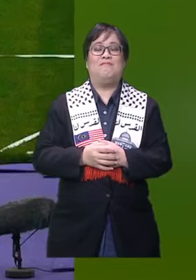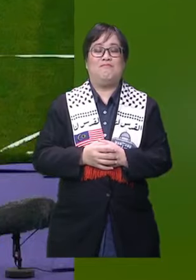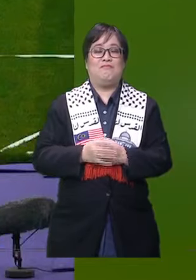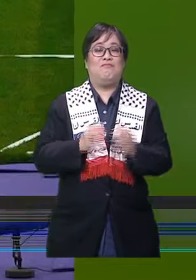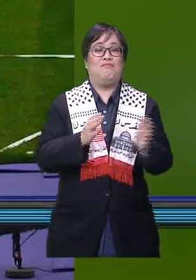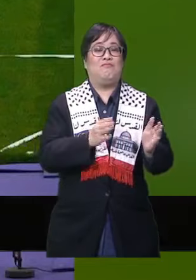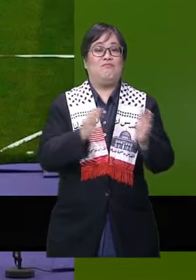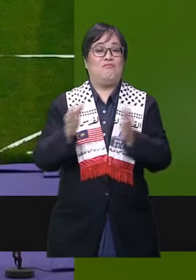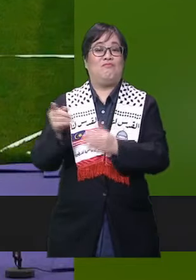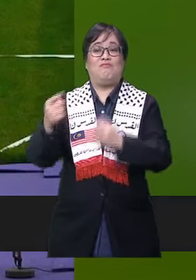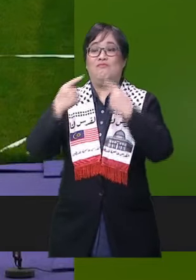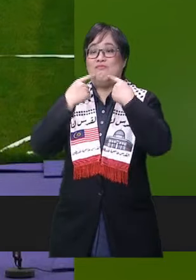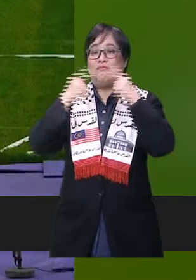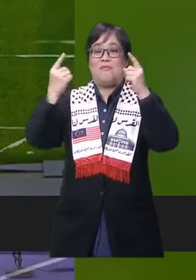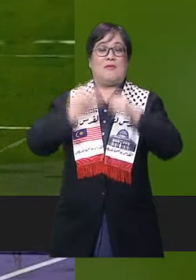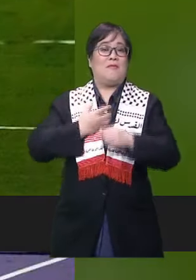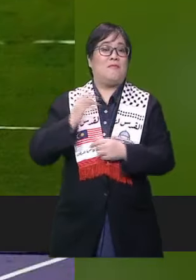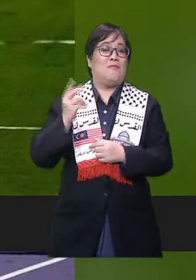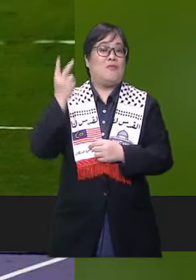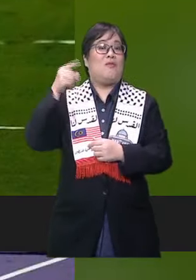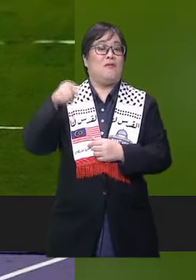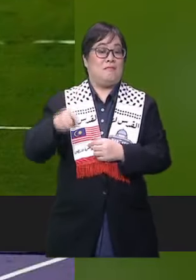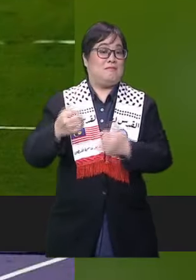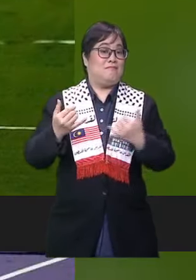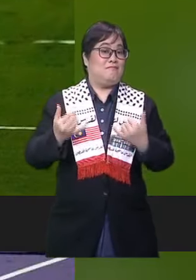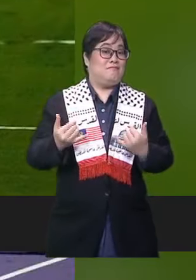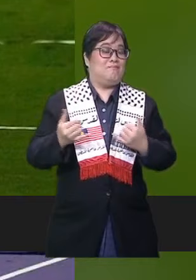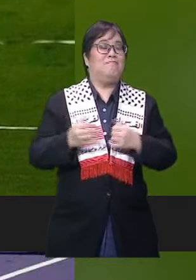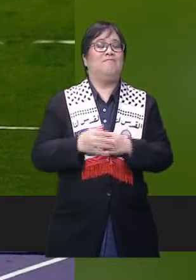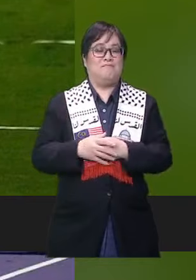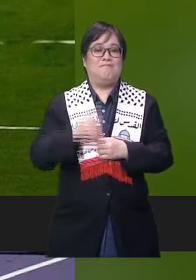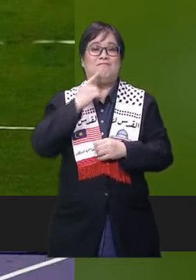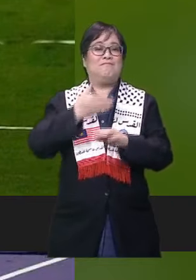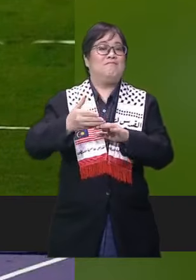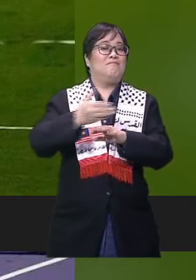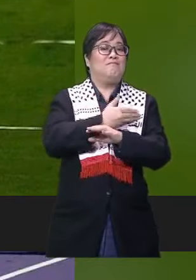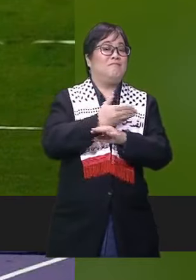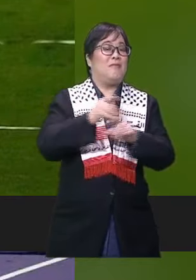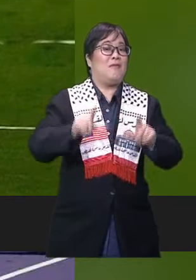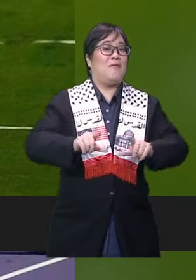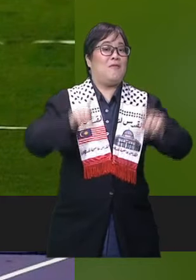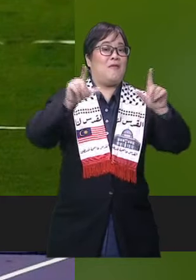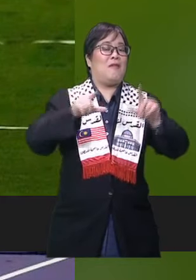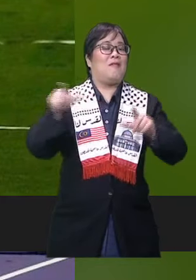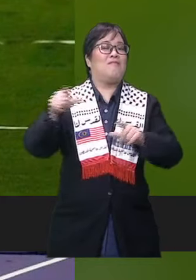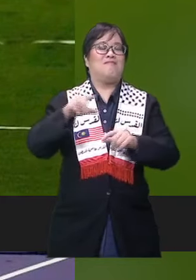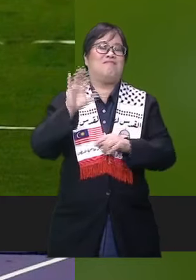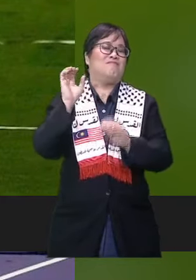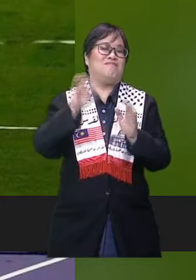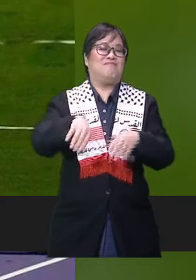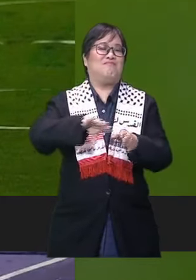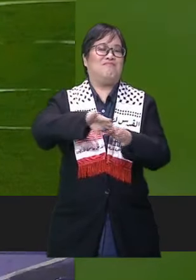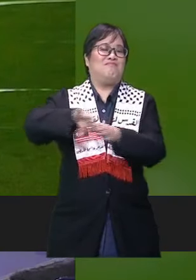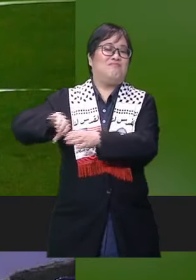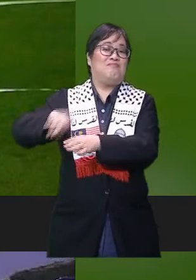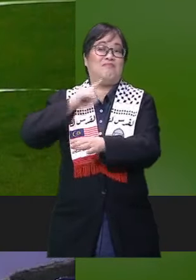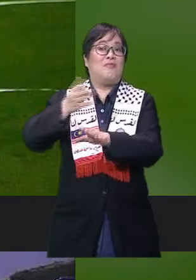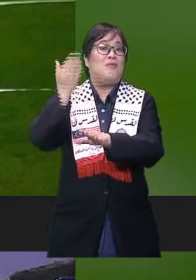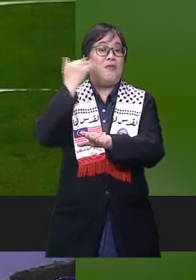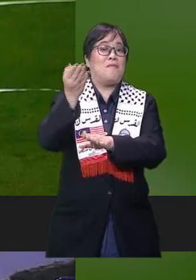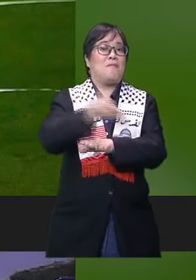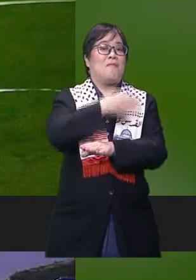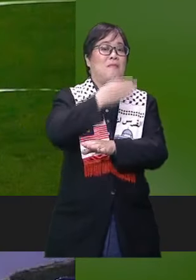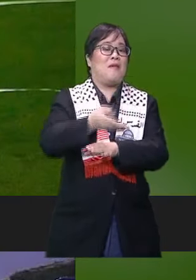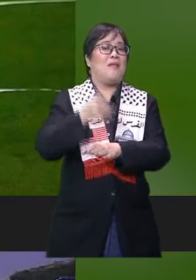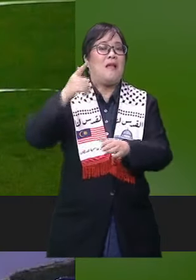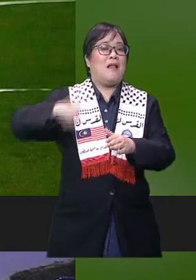Sementara itu, kejayaan meraih pingat perak pada edisi kali ini sekaligus memadam episod gelap menghantui Ziyad Zulkifli yang dibatalkan penyertaannya